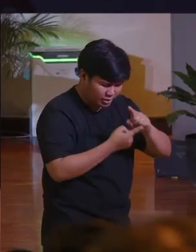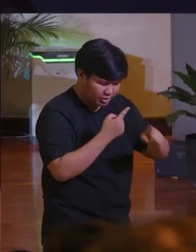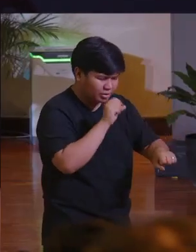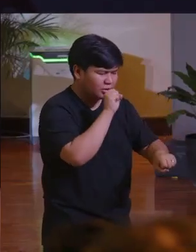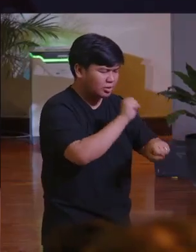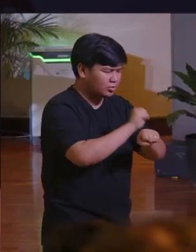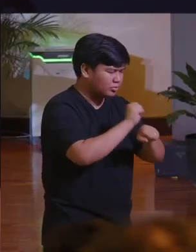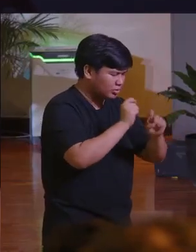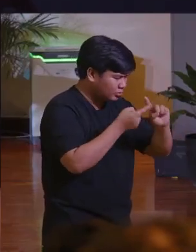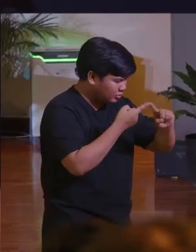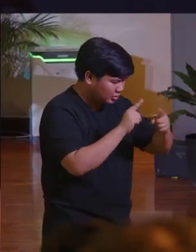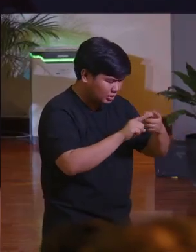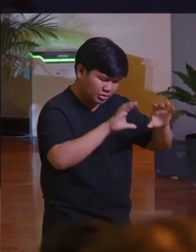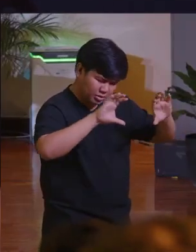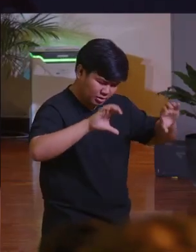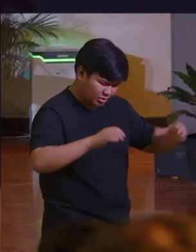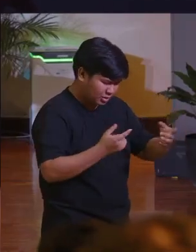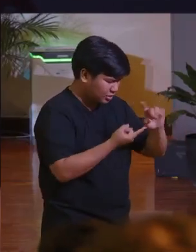kaopisina, kaklase,